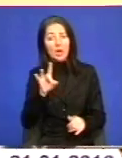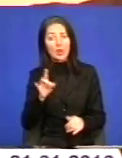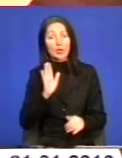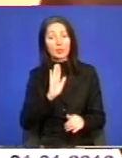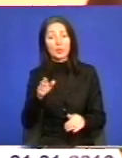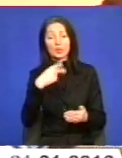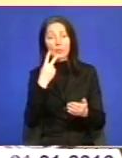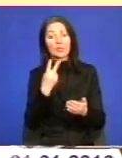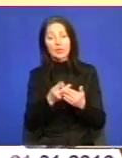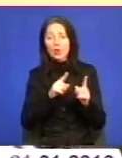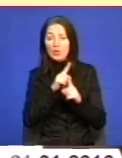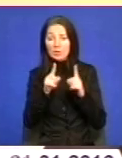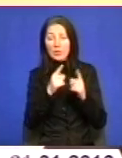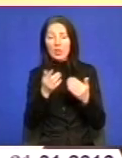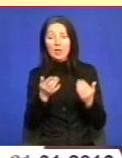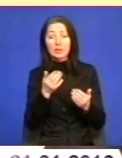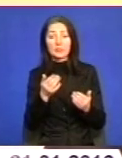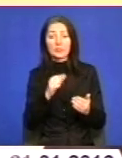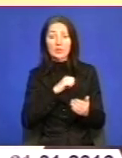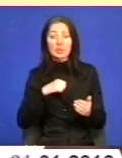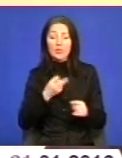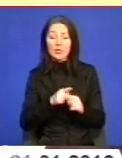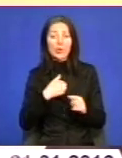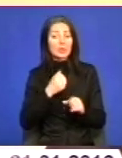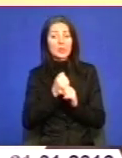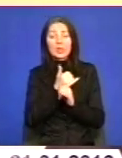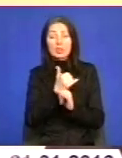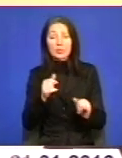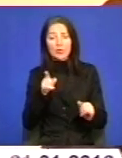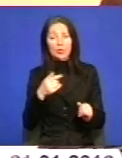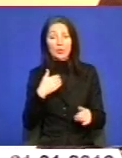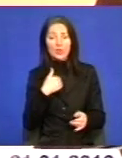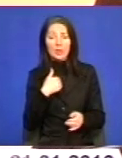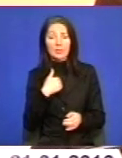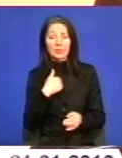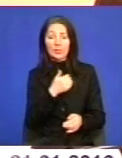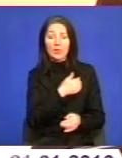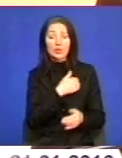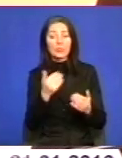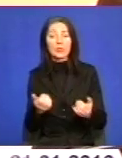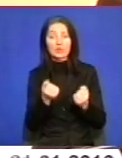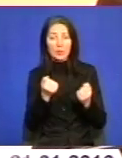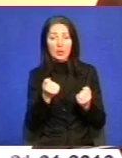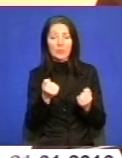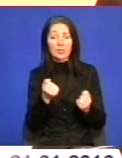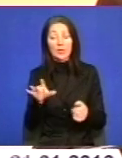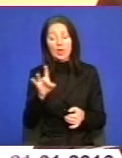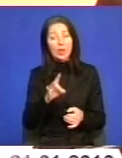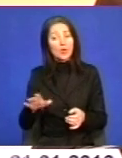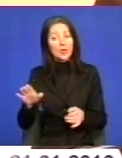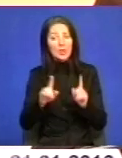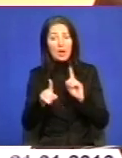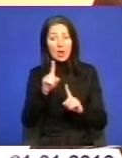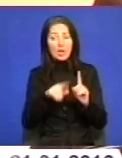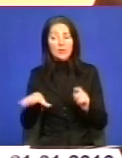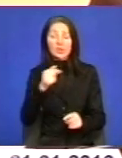було видно зміни, але сам цього я не зможу зробити, тому я хочу підтримки районної ради,